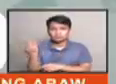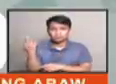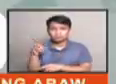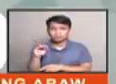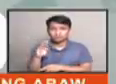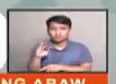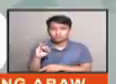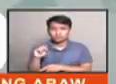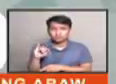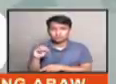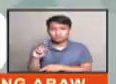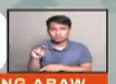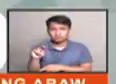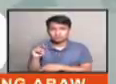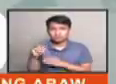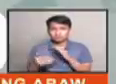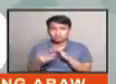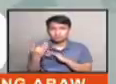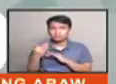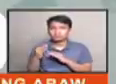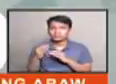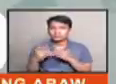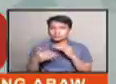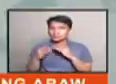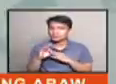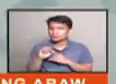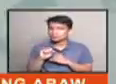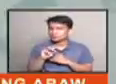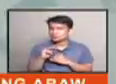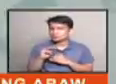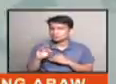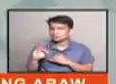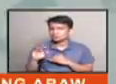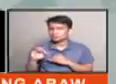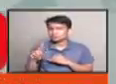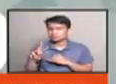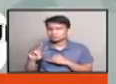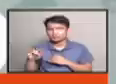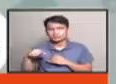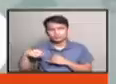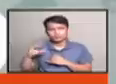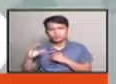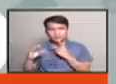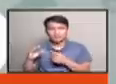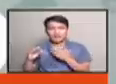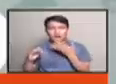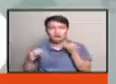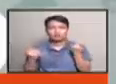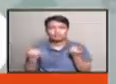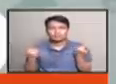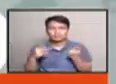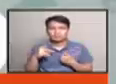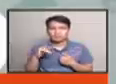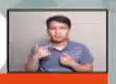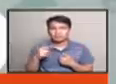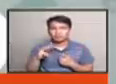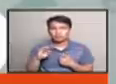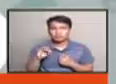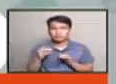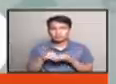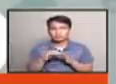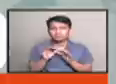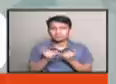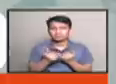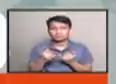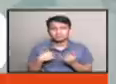sa tapat po ng SM Furby. Okay. Paano niyo po nalaman na Kagawad po itong nakabangga sa inyo at kilala niyo ba talaga siya